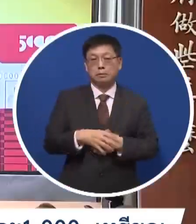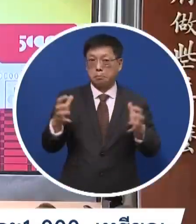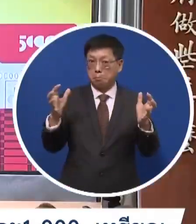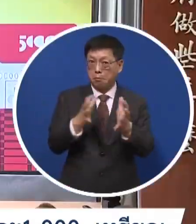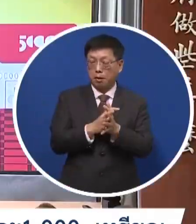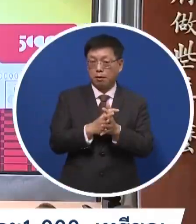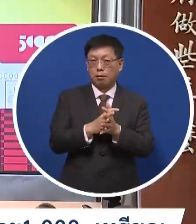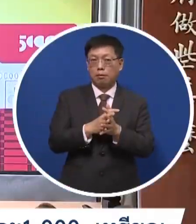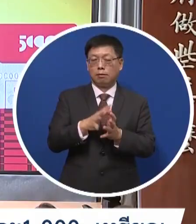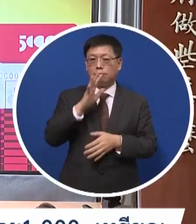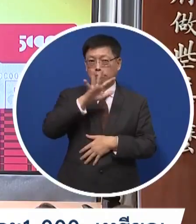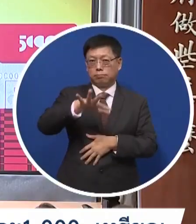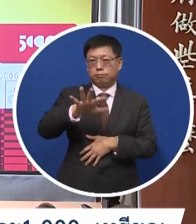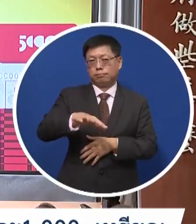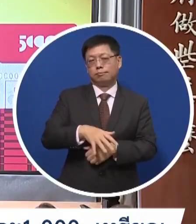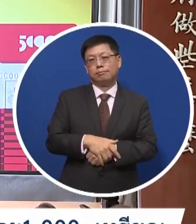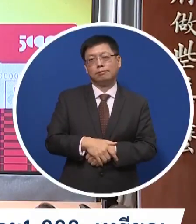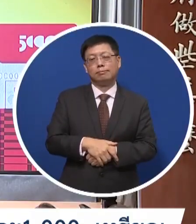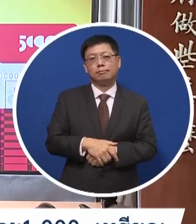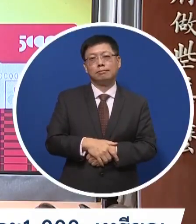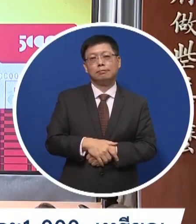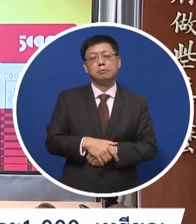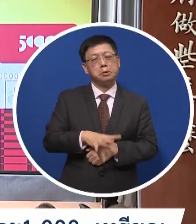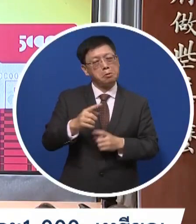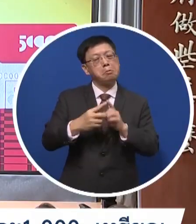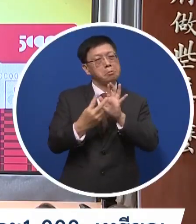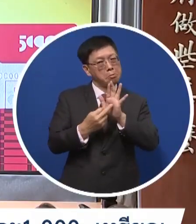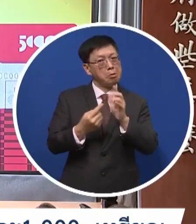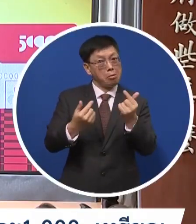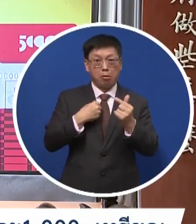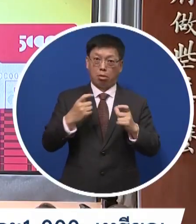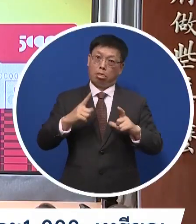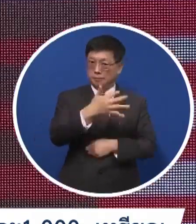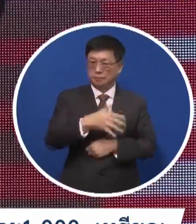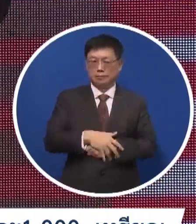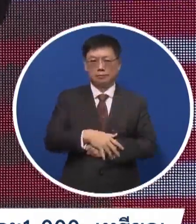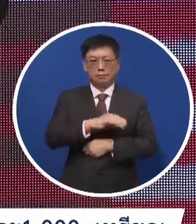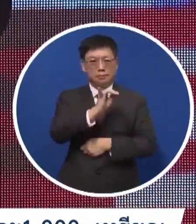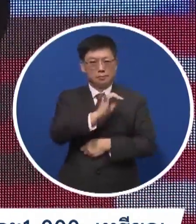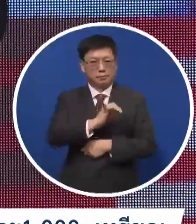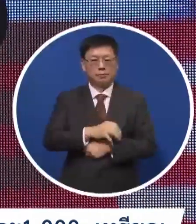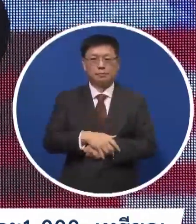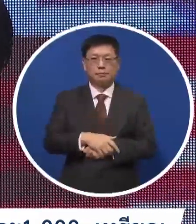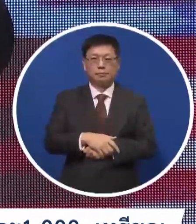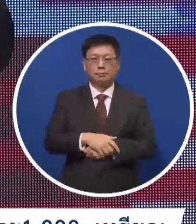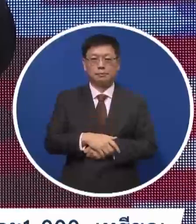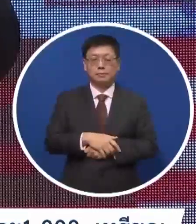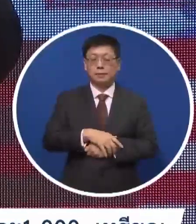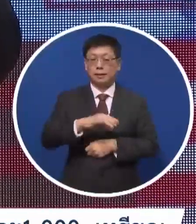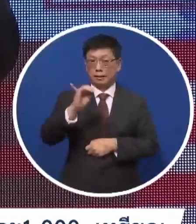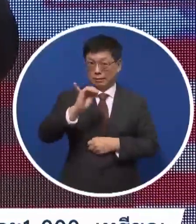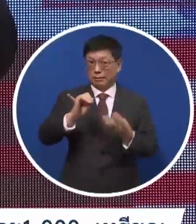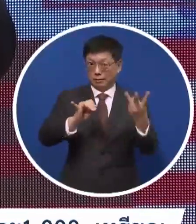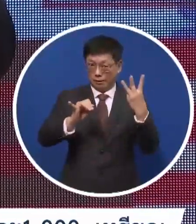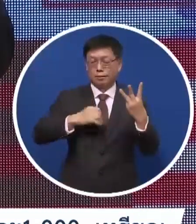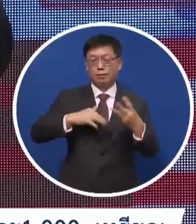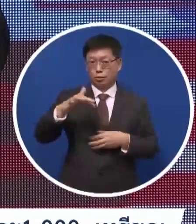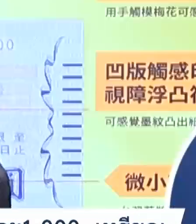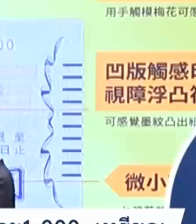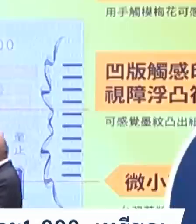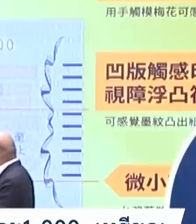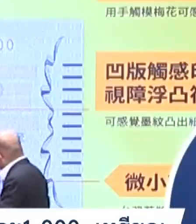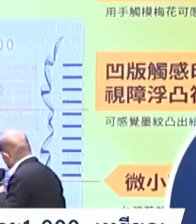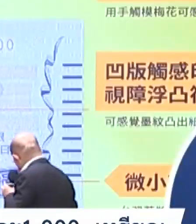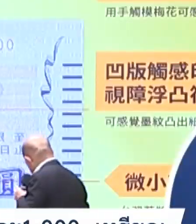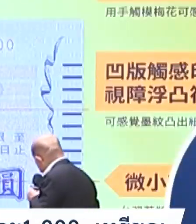ในจำนวนนี้ 120000 7300ล้านจะใช้ในโครงการแจกคูปองกระตุ้นเศรษฐกิจใน susanzhangนายกกระทู้ REออก